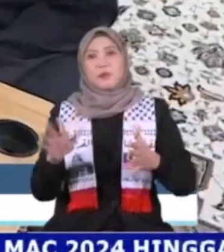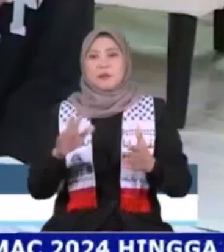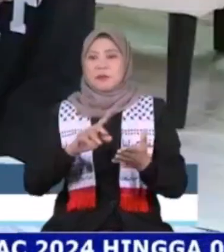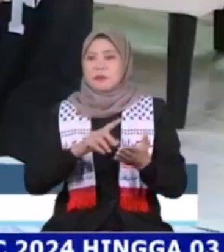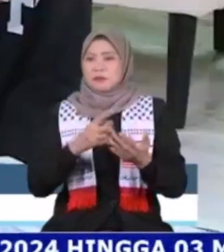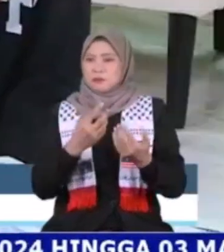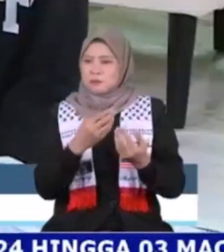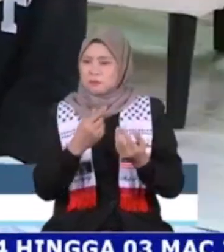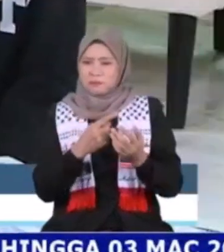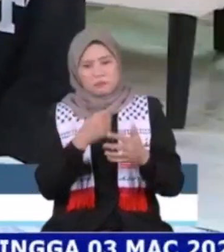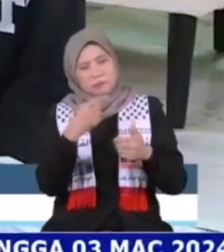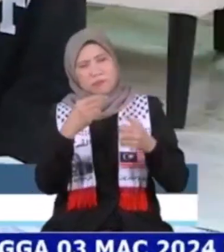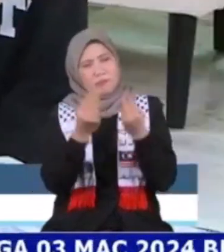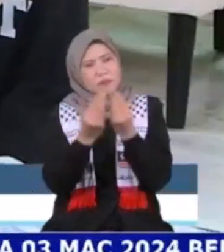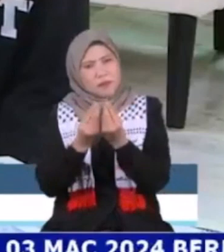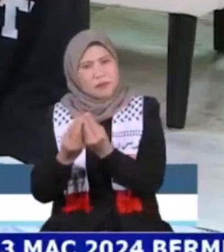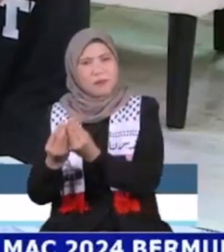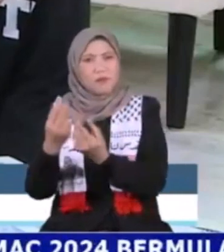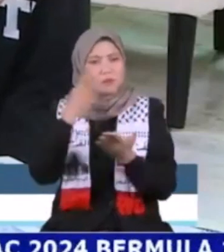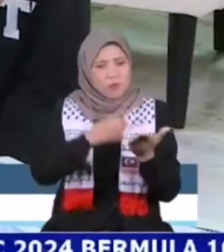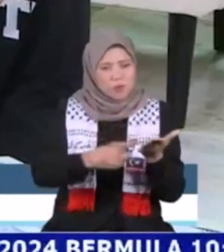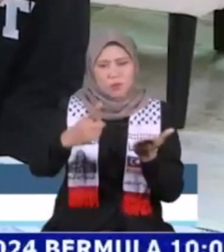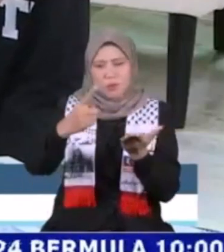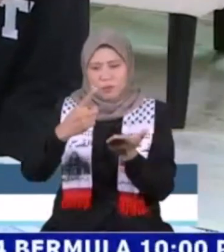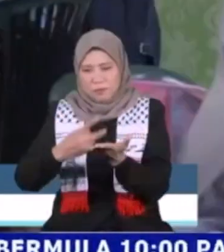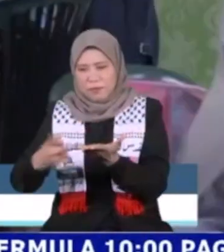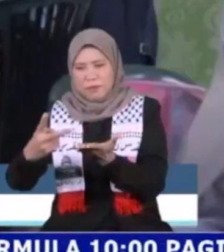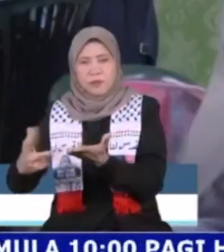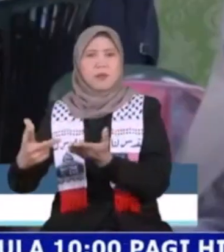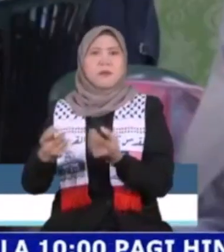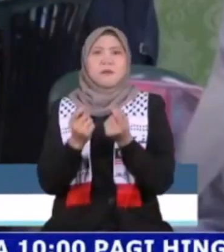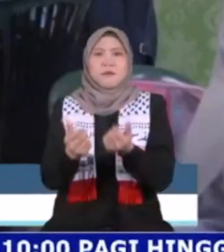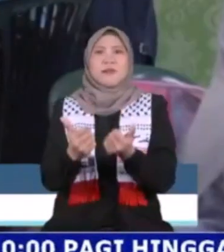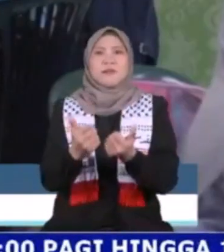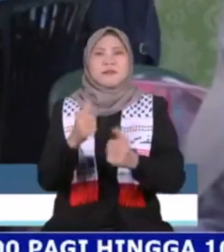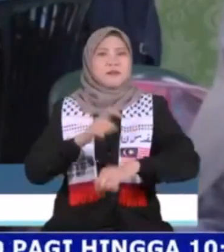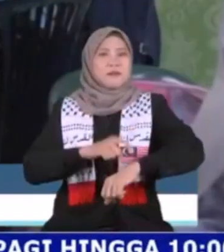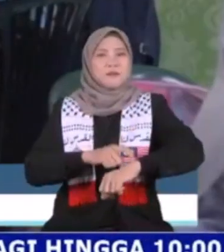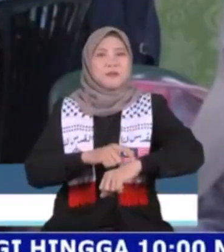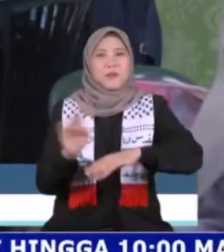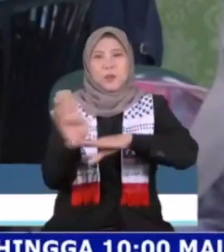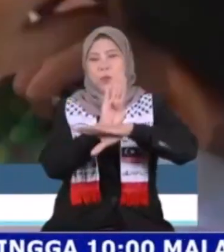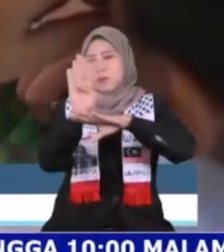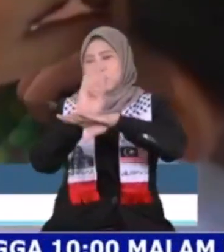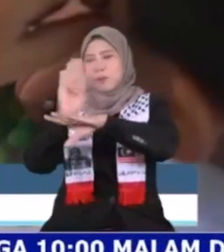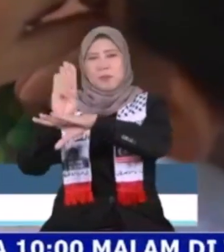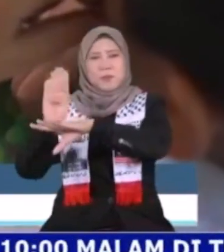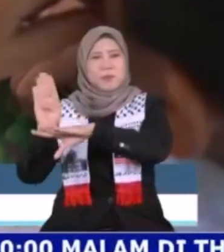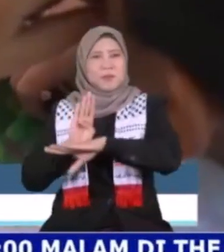seminggu, dan cukup sebulan, cukup setahun, terlalu cepat. Jadi kesibukan dan juga